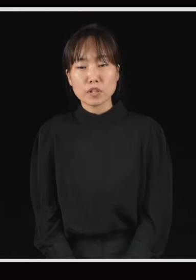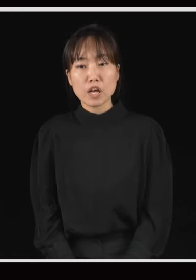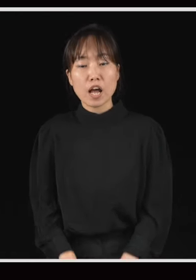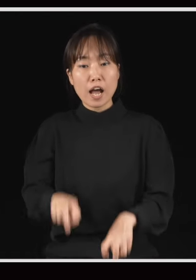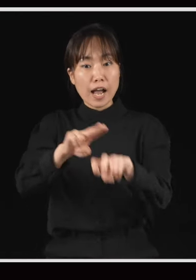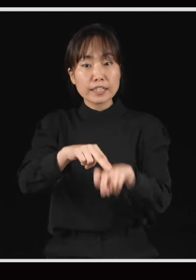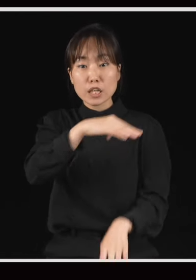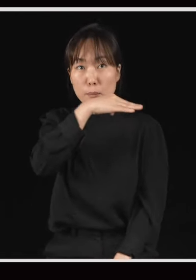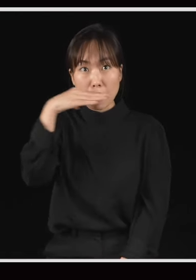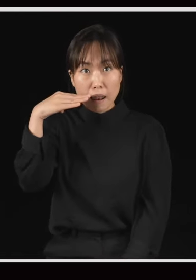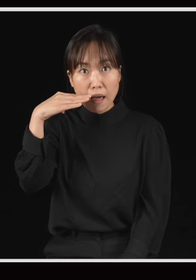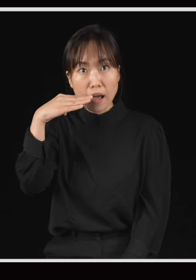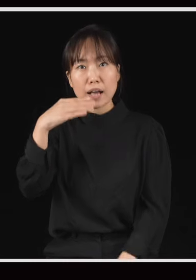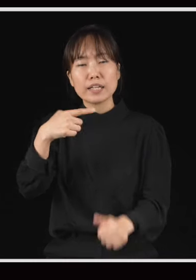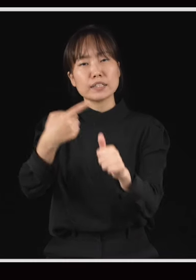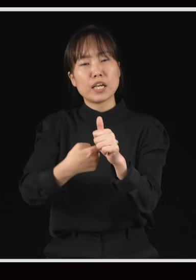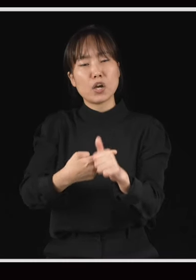이렇게 앉으면